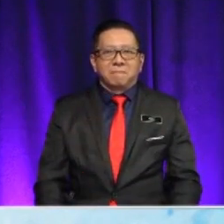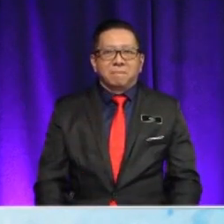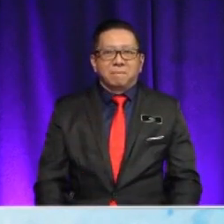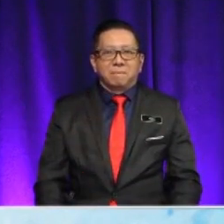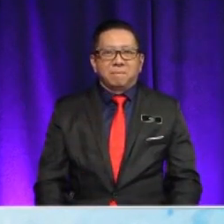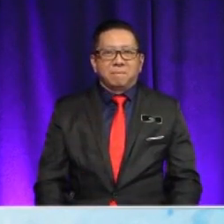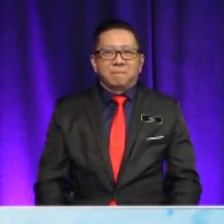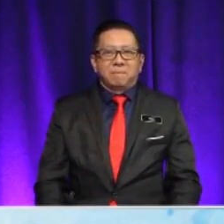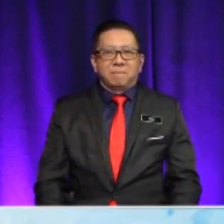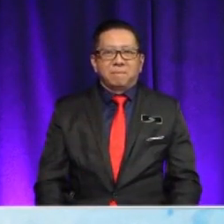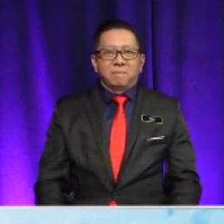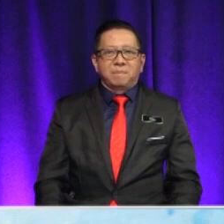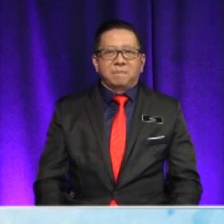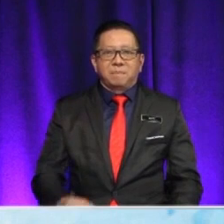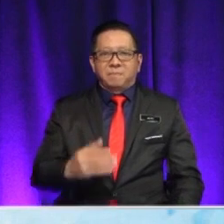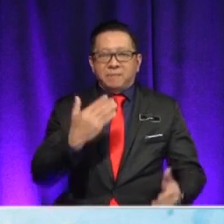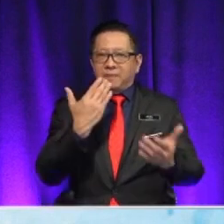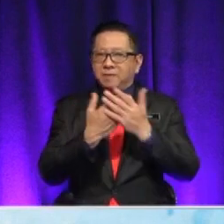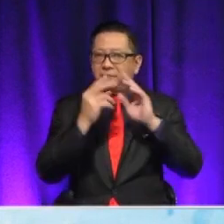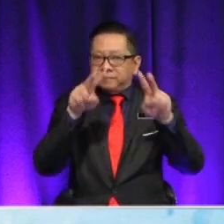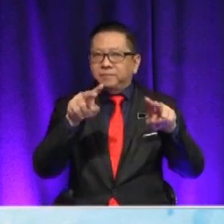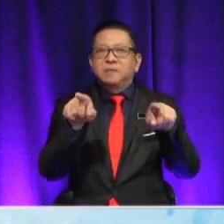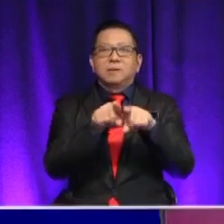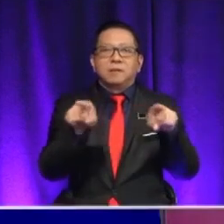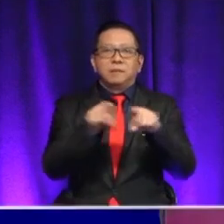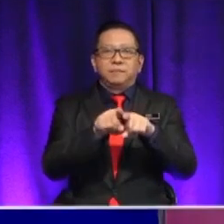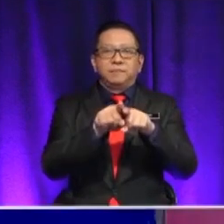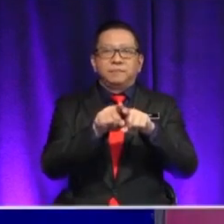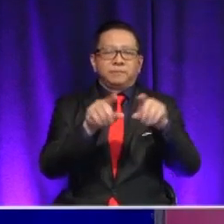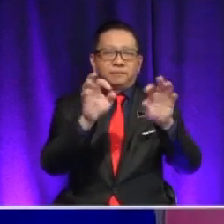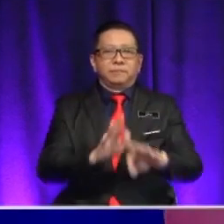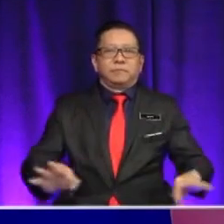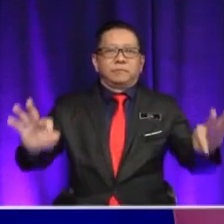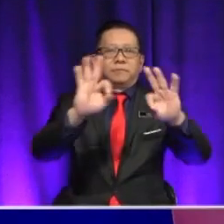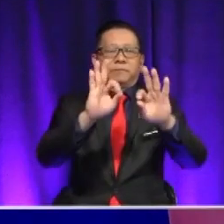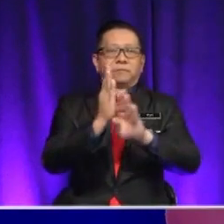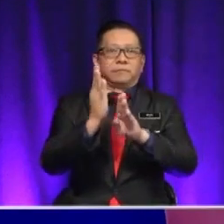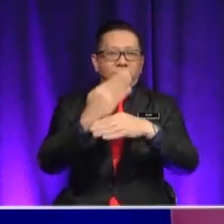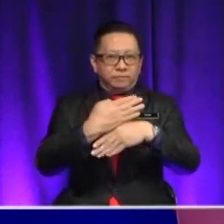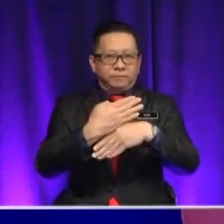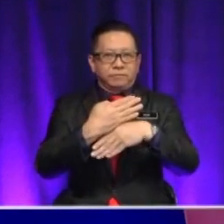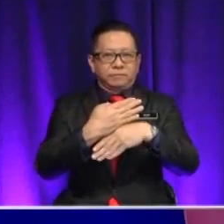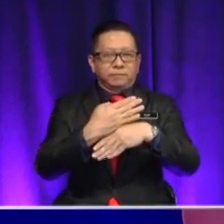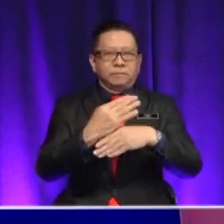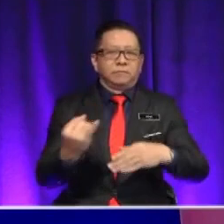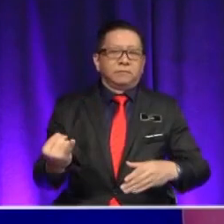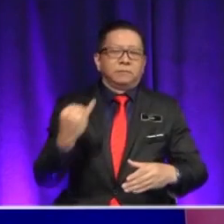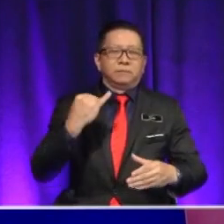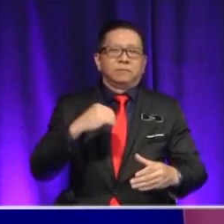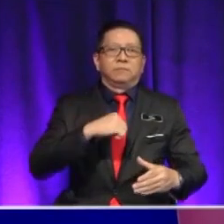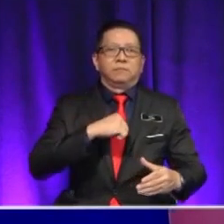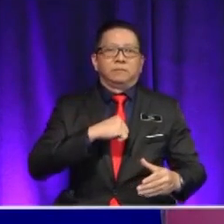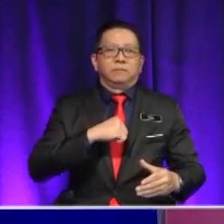Baik. Okey, kita tengoklah dulu satu. Okey, yang pertama, kepentingan rukun negara membentuk jati diri ni melahirkan individu